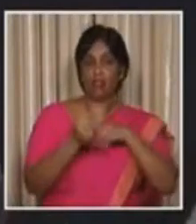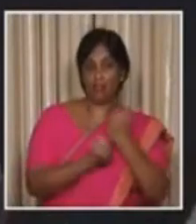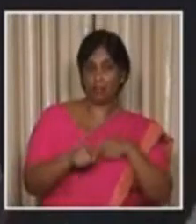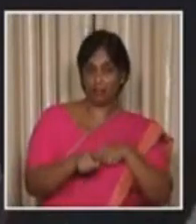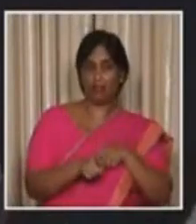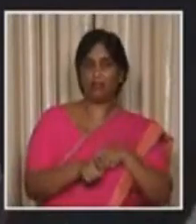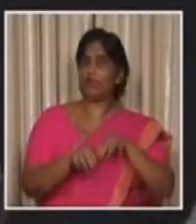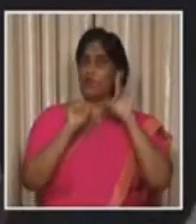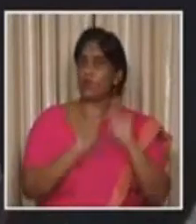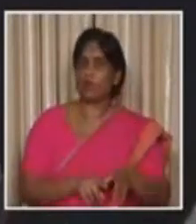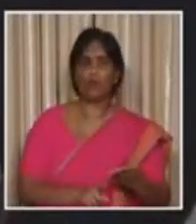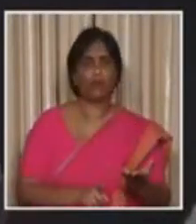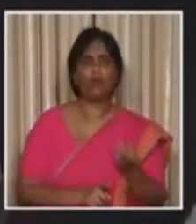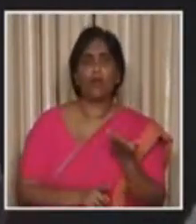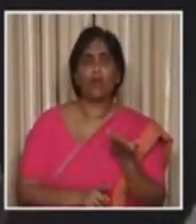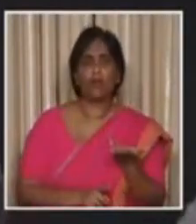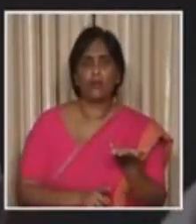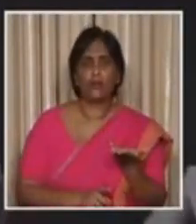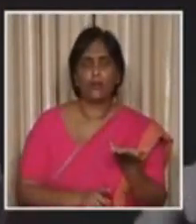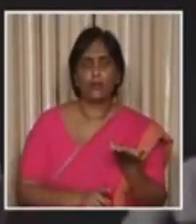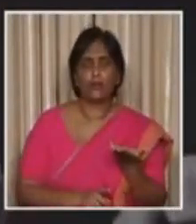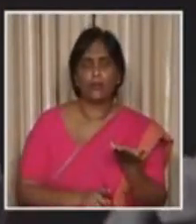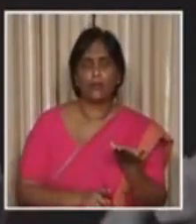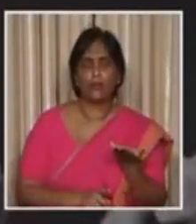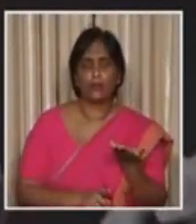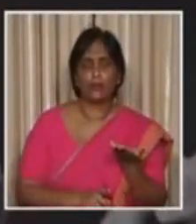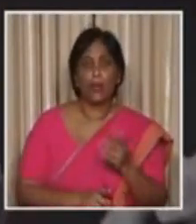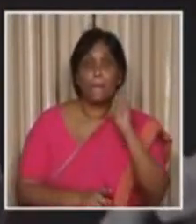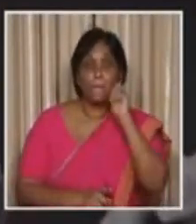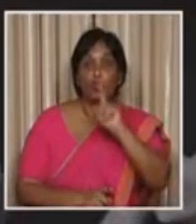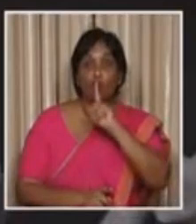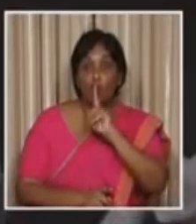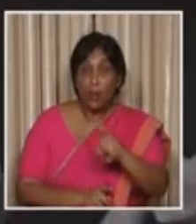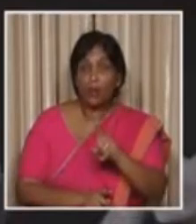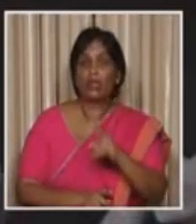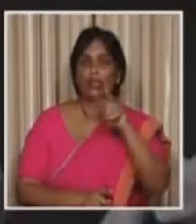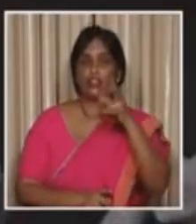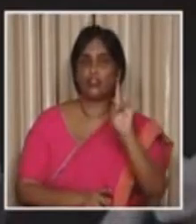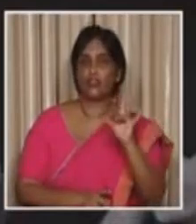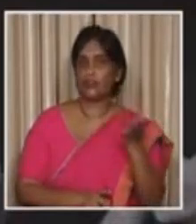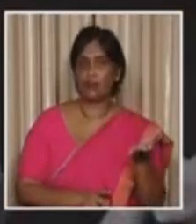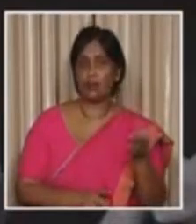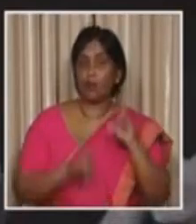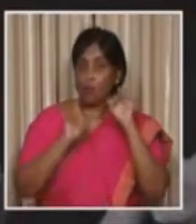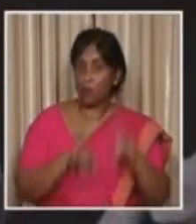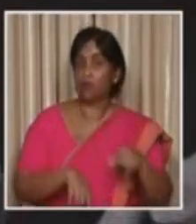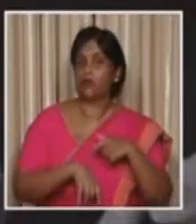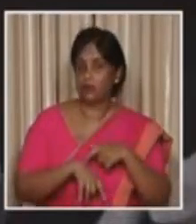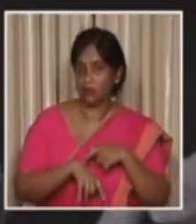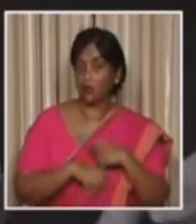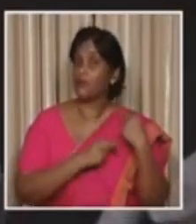යනවා. ඉතින් මේ විදියට කාගේ සල්ලිද මේ? වයින් 225. මිනිස්සු බණින්නේ 225ට. මේ වෙලේ